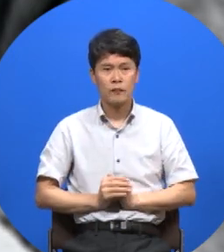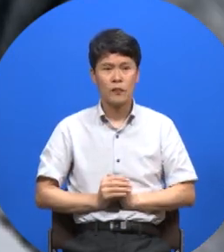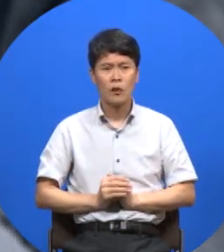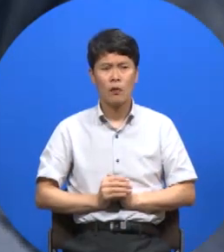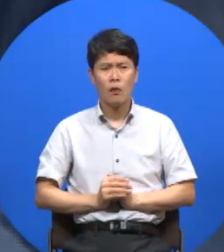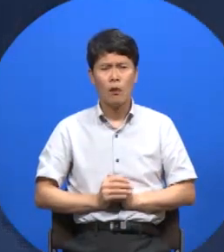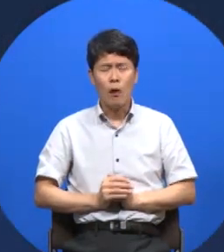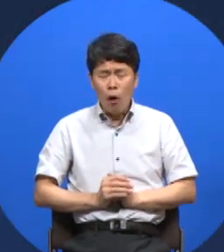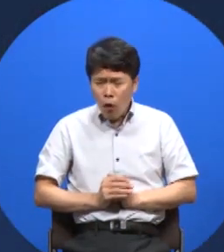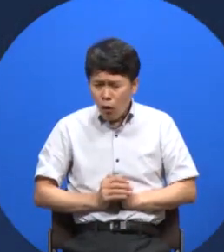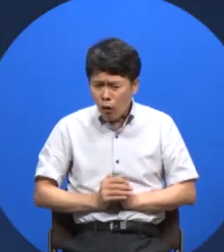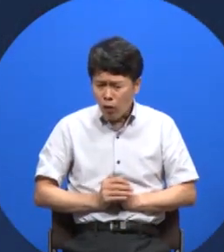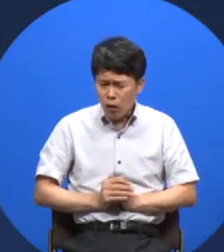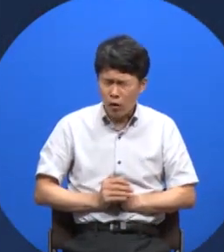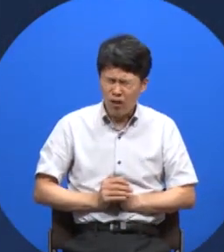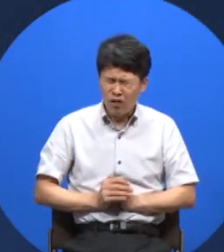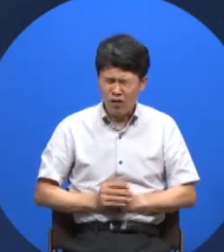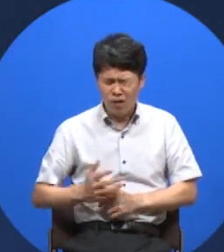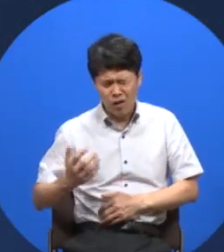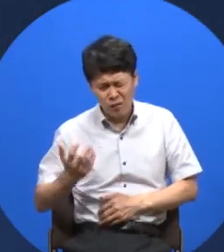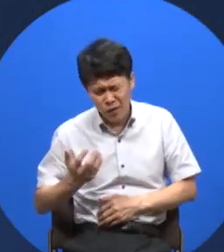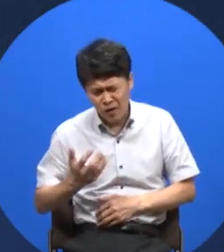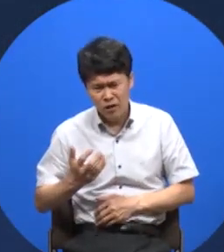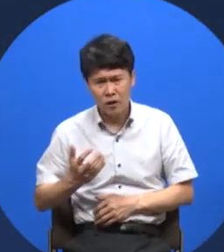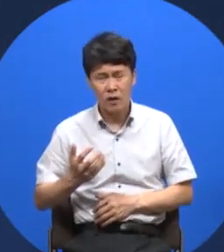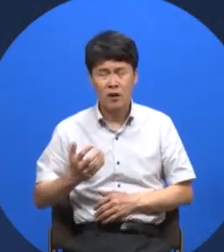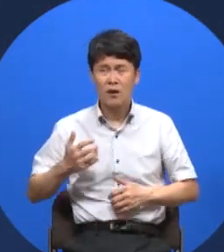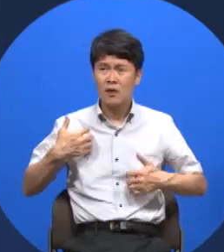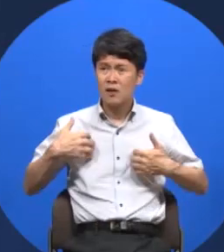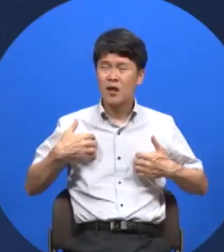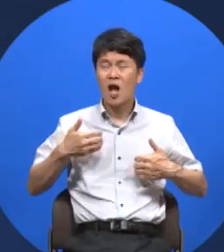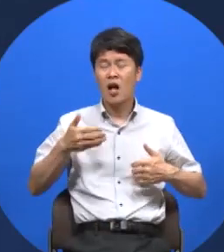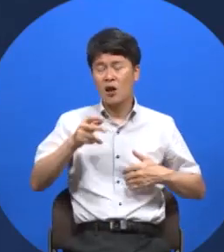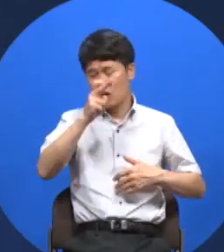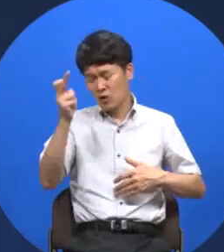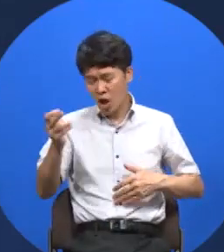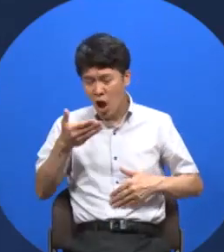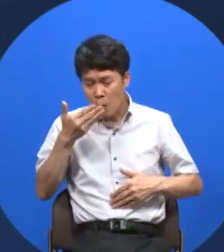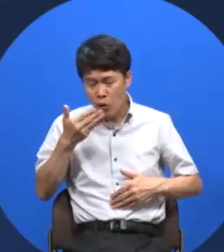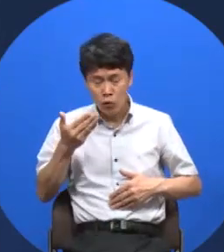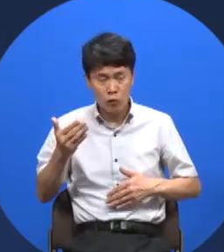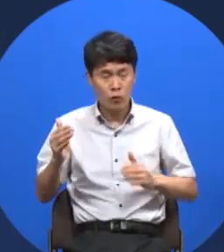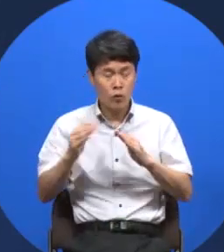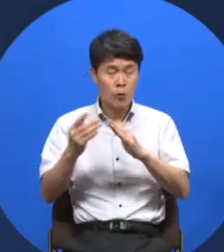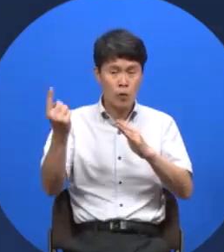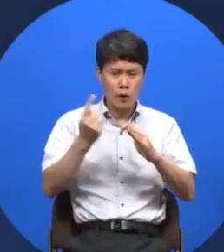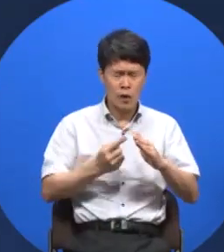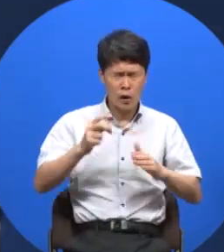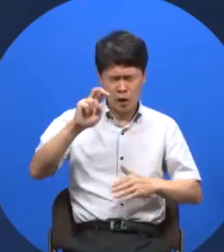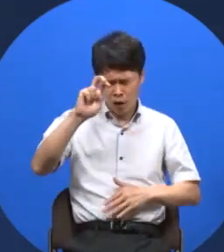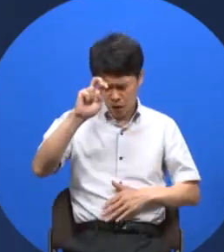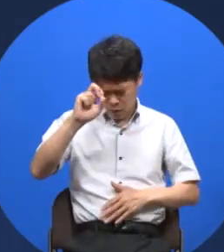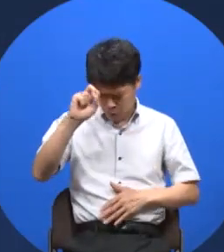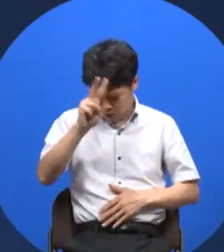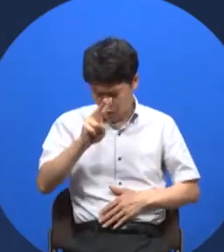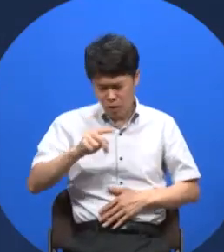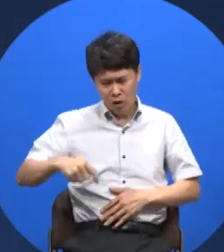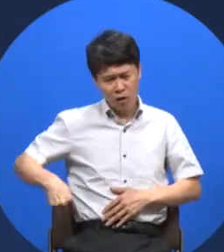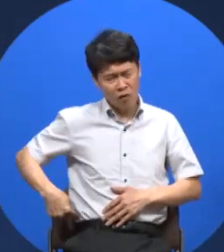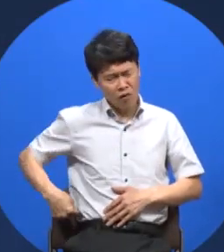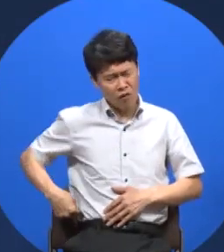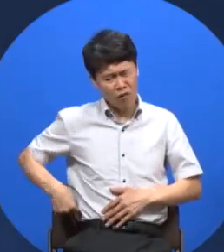덜컥 탈이 났다. 유쾌하게 저녁 식사를 마치고 귀가했는데 갑자기 허리가